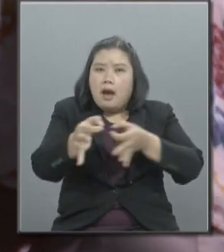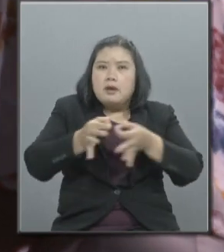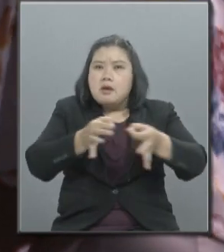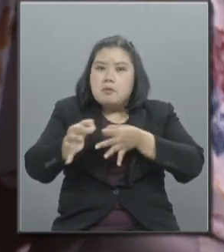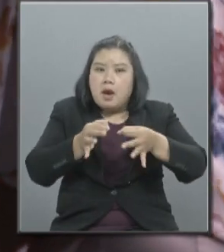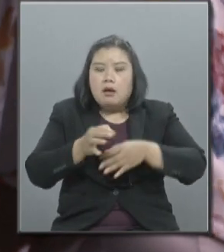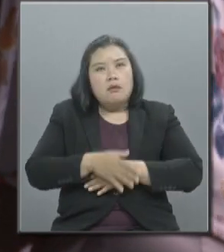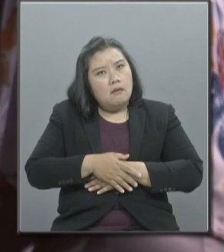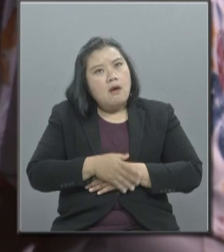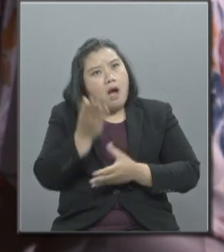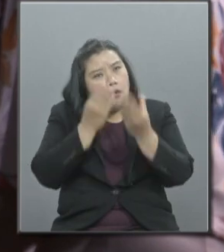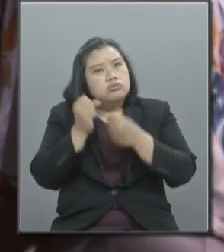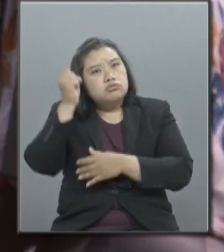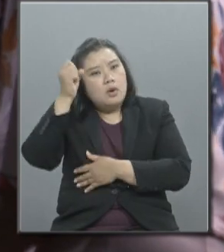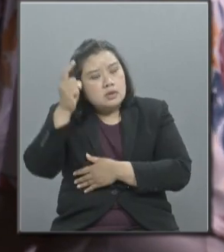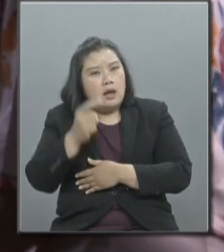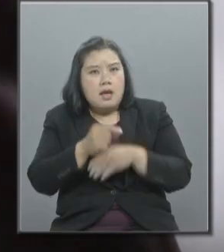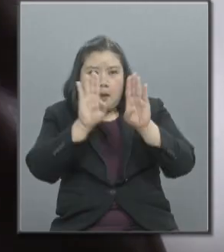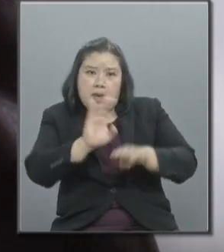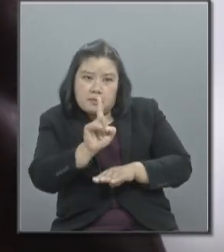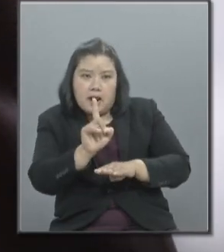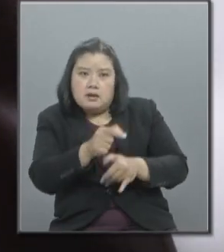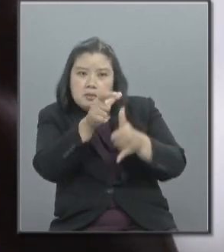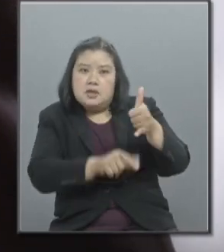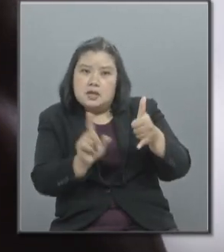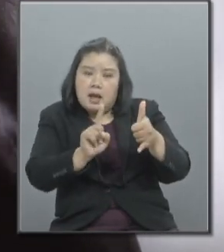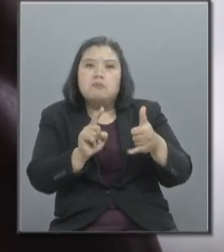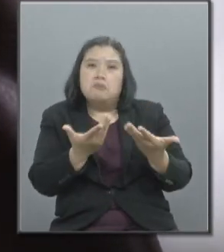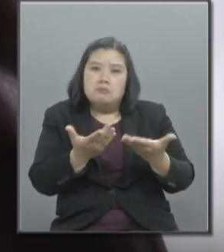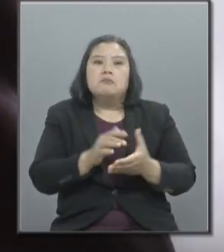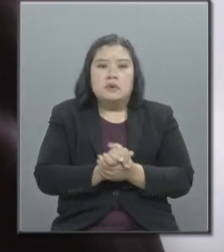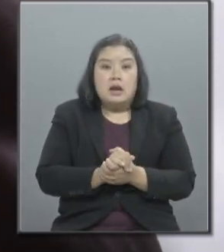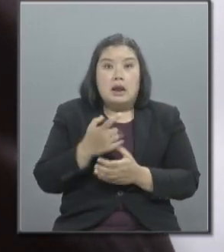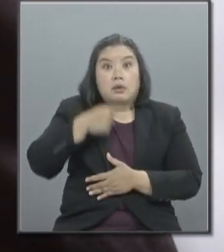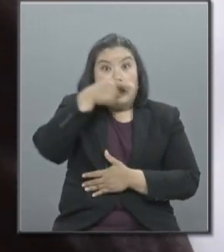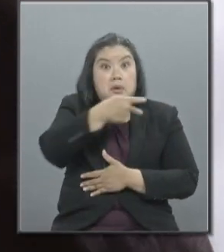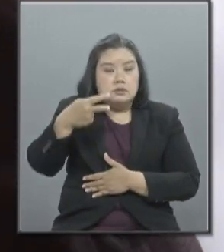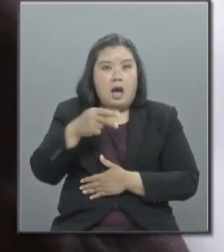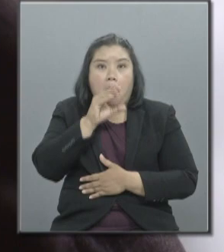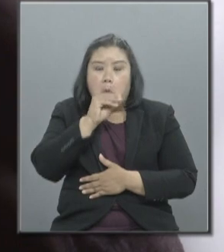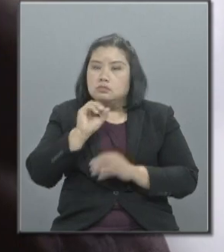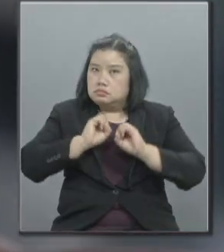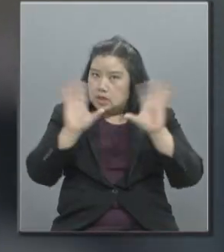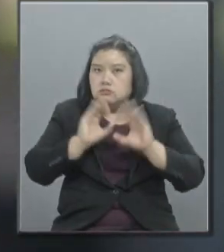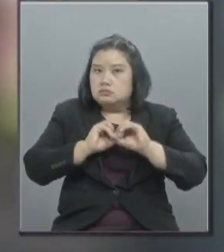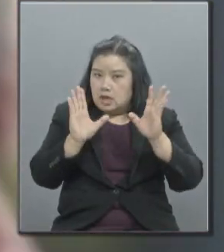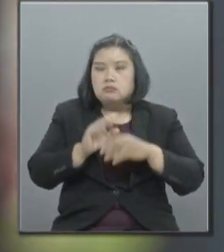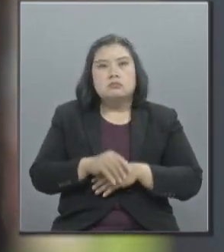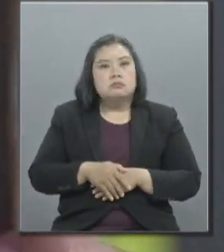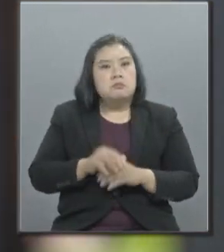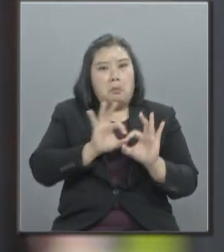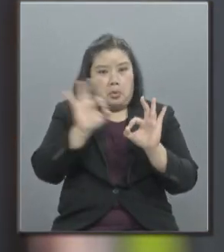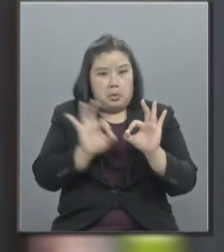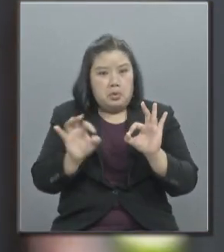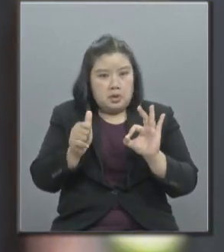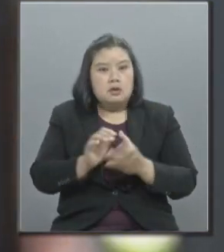ข้าใจว่าตอนนี้จะเป็นยังไงลักษณะยังไงแล้วภาษาไทยเขาก็ค่อนข้างชัดแหละที่โอเคเลยอ่ะอย่าเปลี่ยนพิธีกรแล้วกันนะให้น้อง